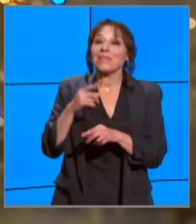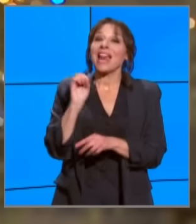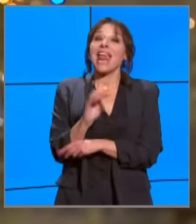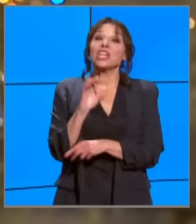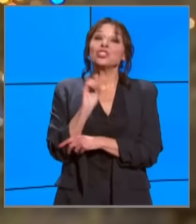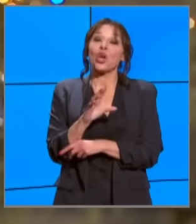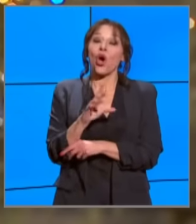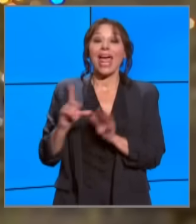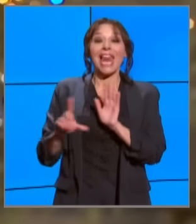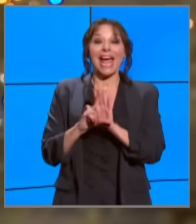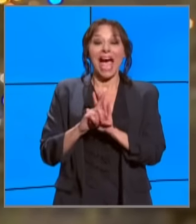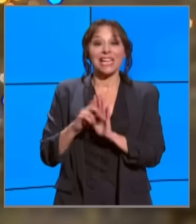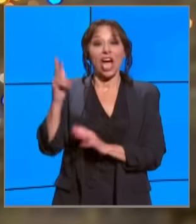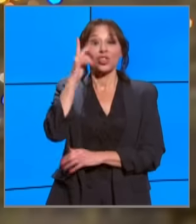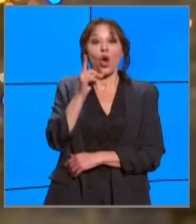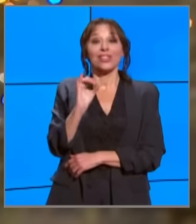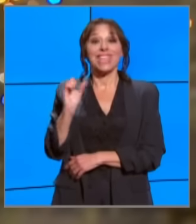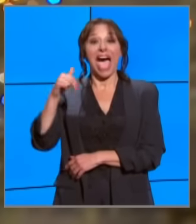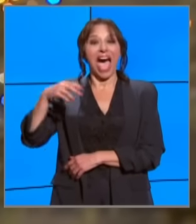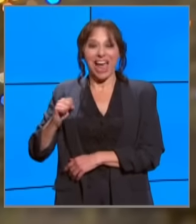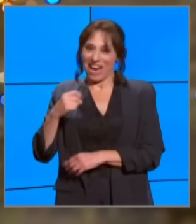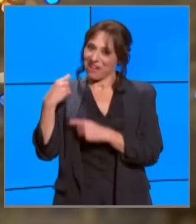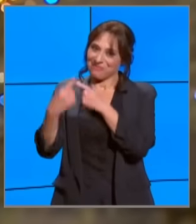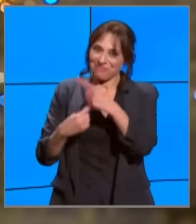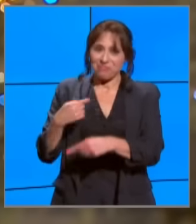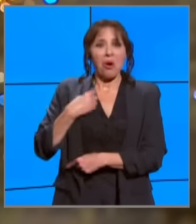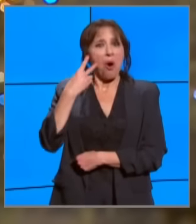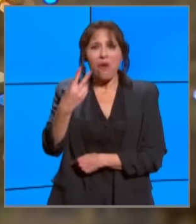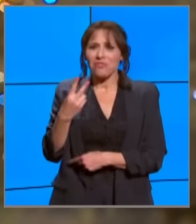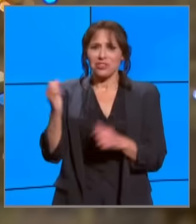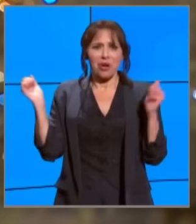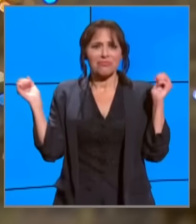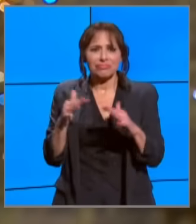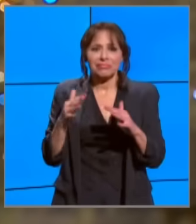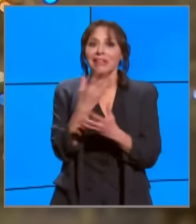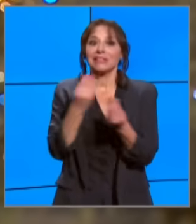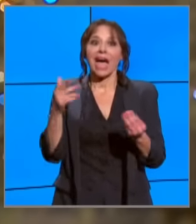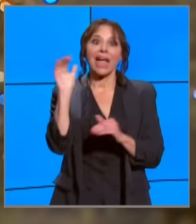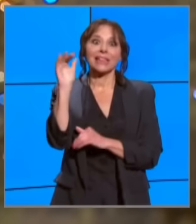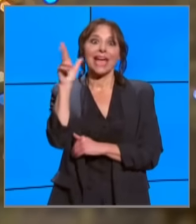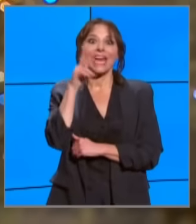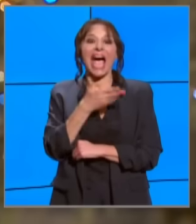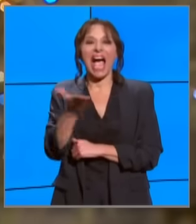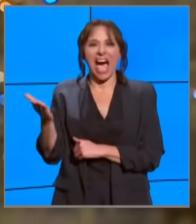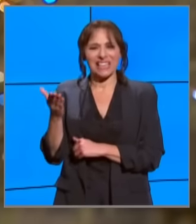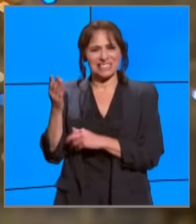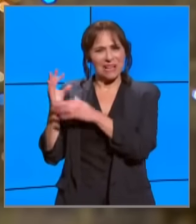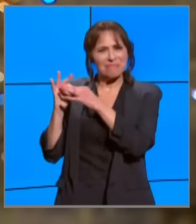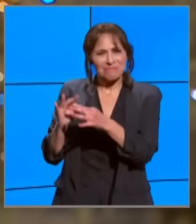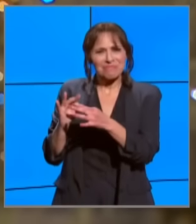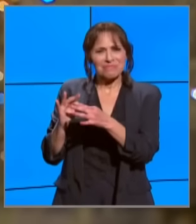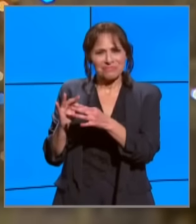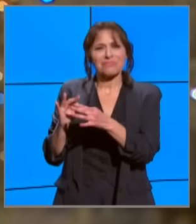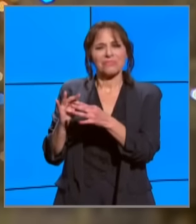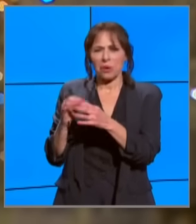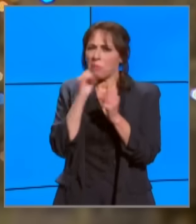Don Diana l'ho visto nel radunarsi spontaneo di tante ragazze dopo I terribili episodi di